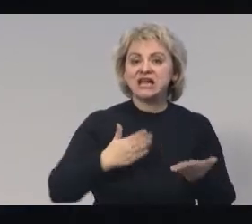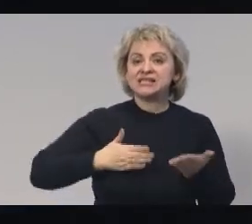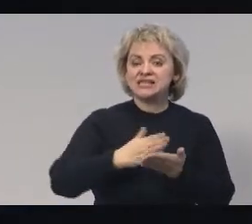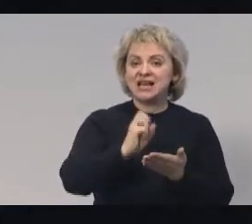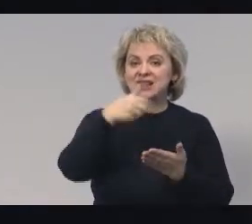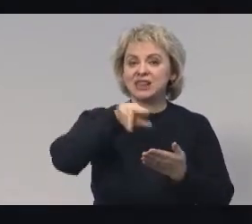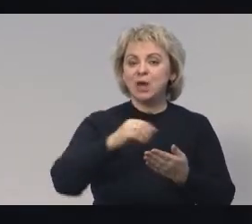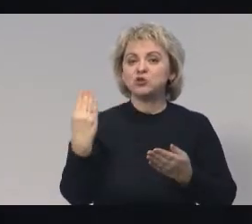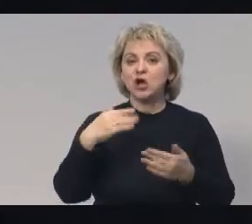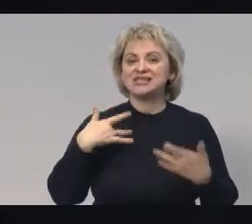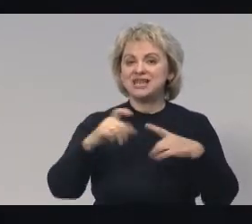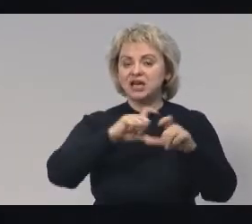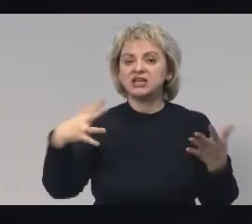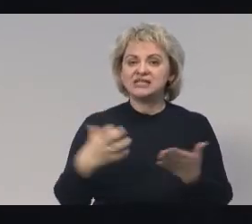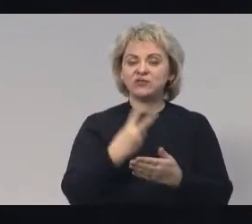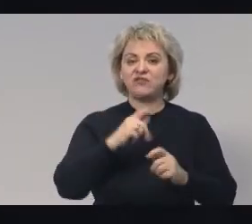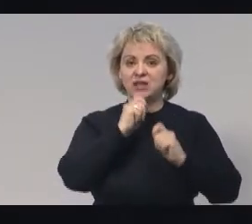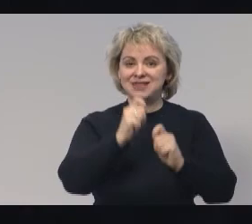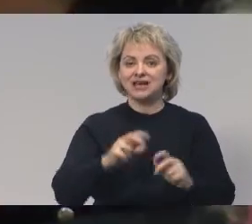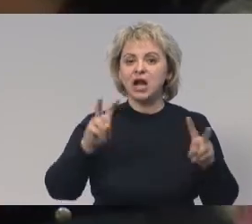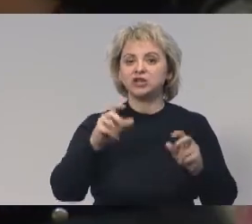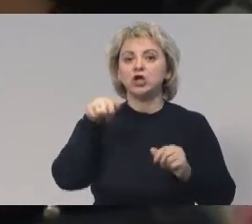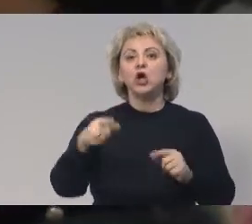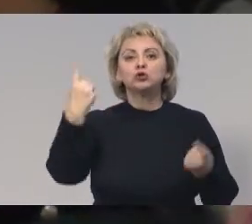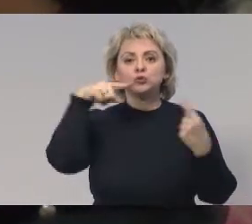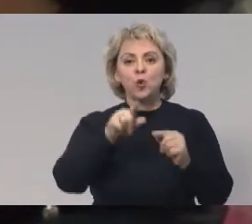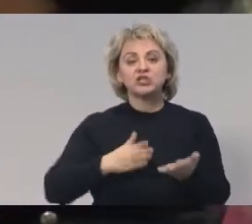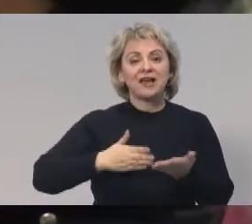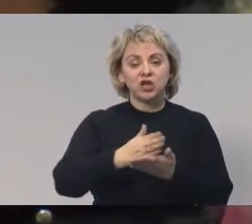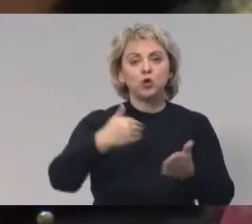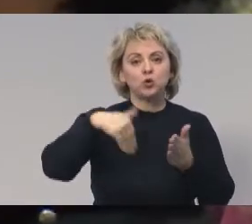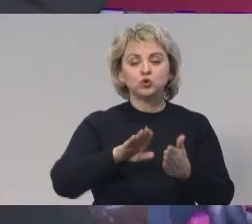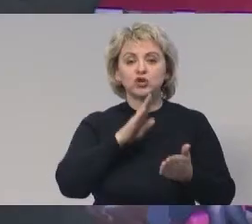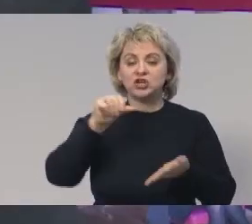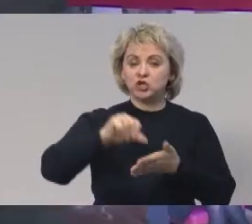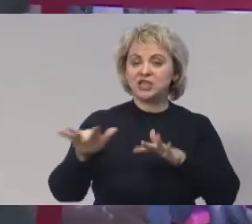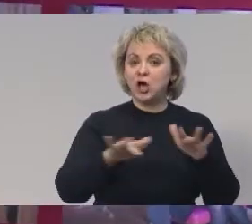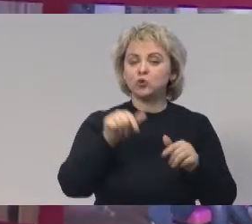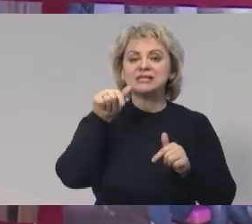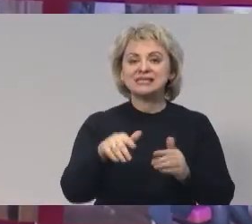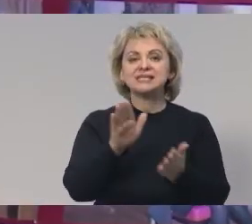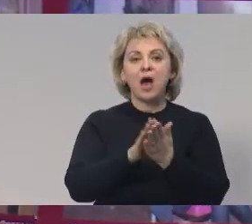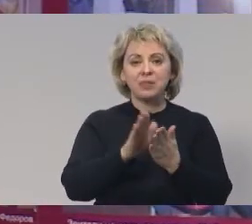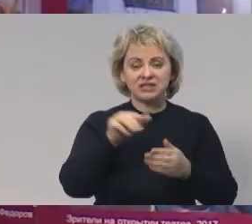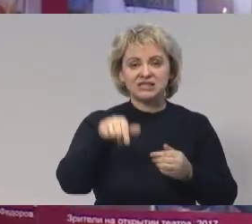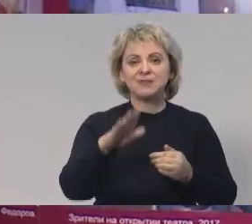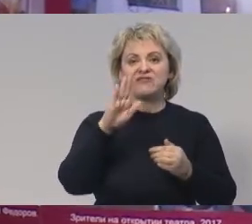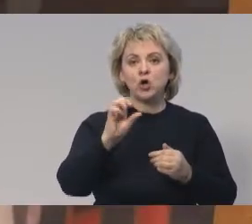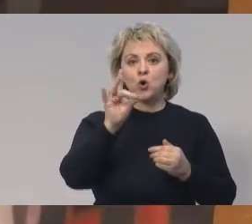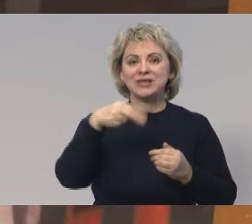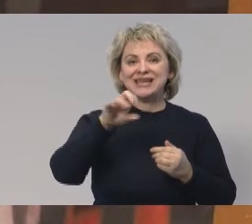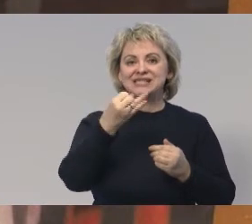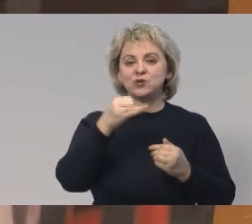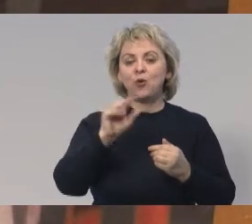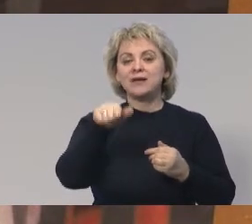НЭП» Шахтинского театра завоевал две награды в номинациях «Творческий прорыв» и «Лучшая женская роль». Здесь аплодисменты Валентине